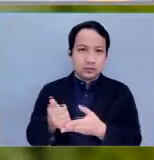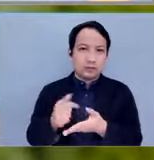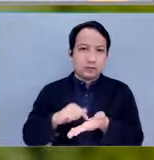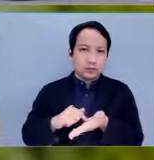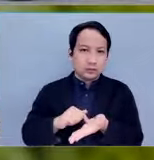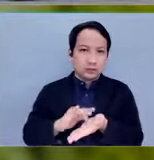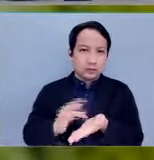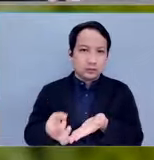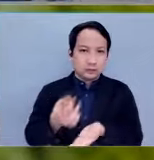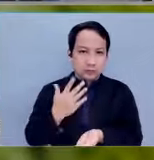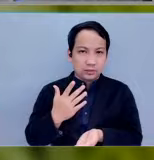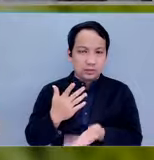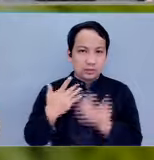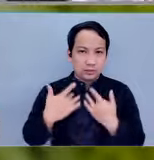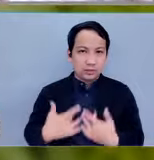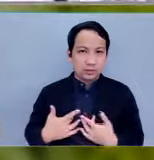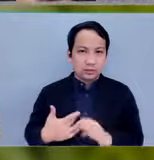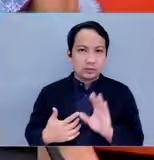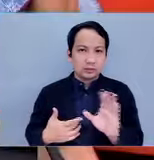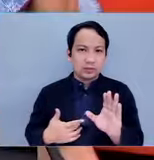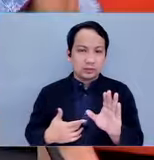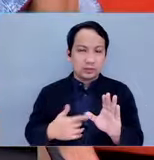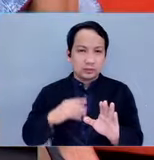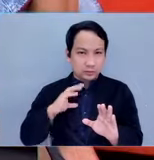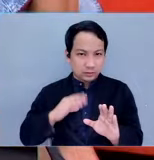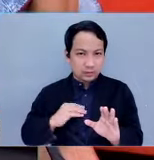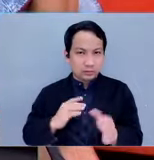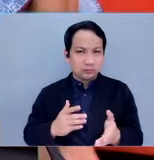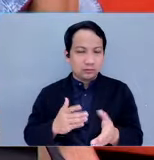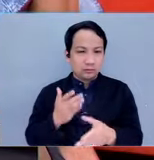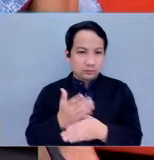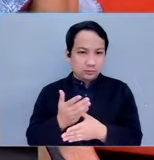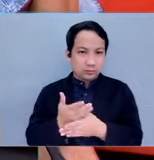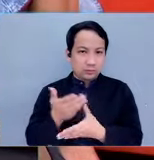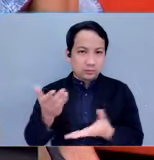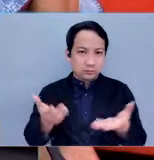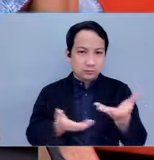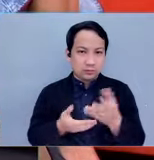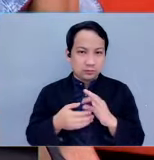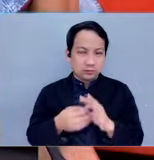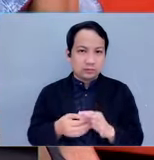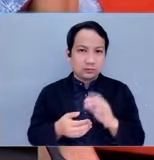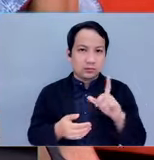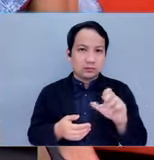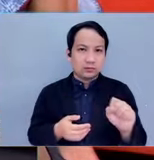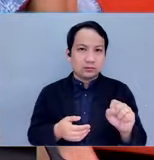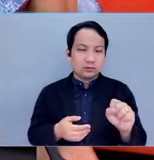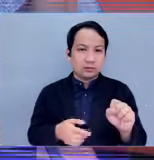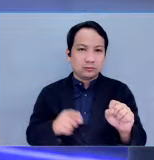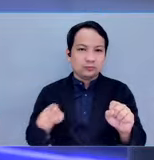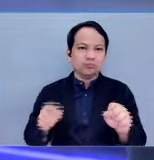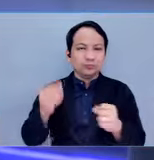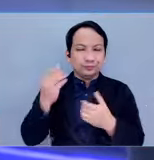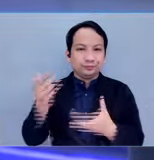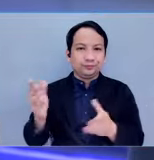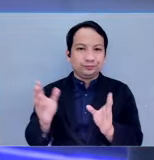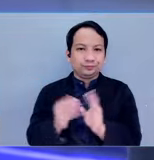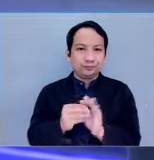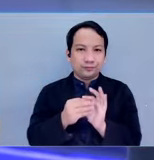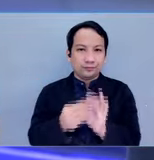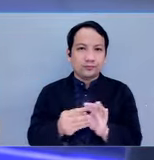for depression, mababa yung tinatawag nating neurotransmitter na serotonin. So if it goes down, you give a